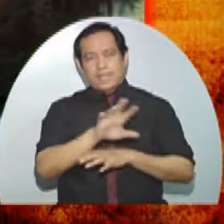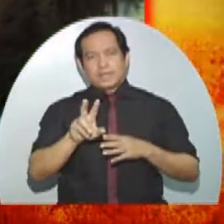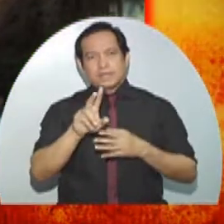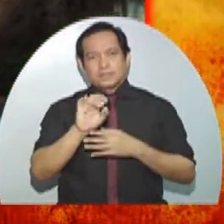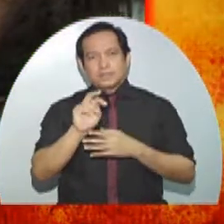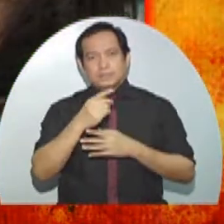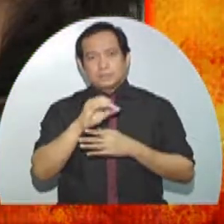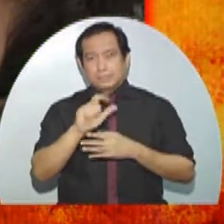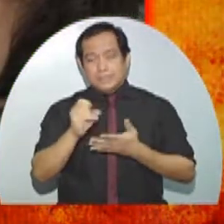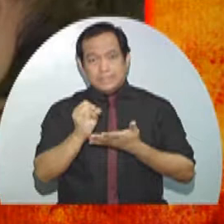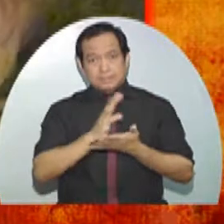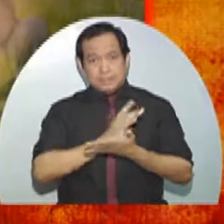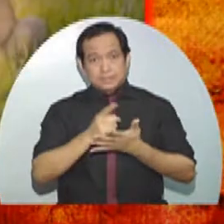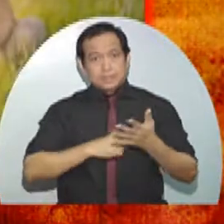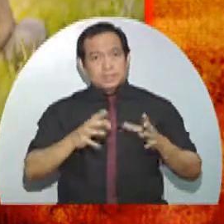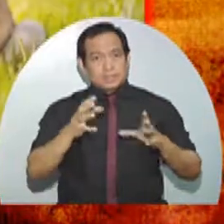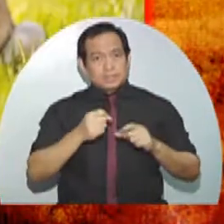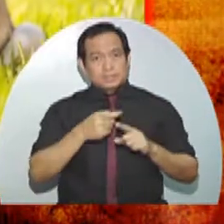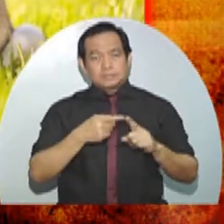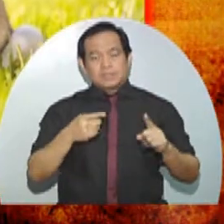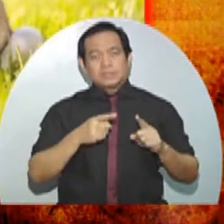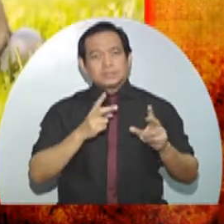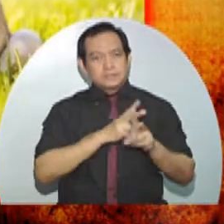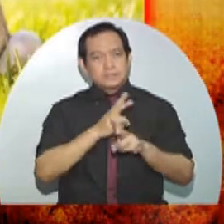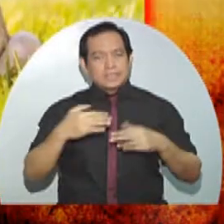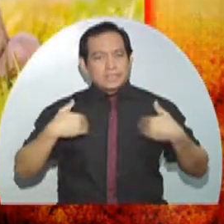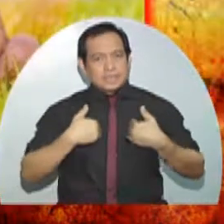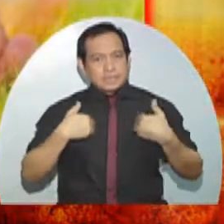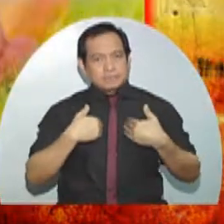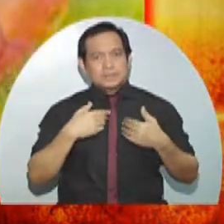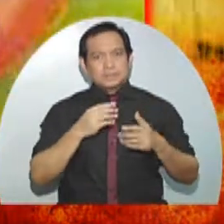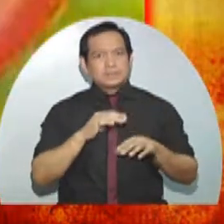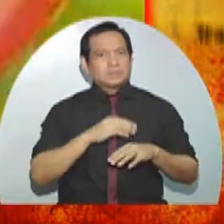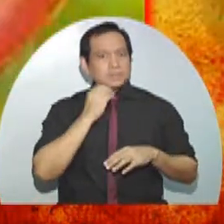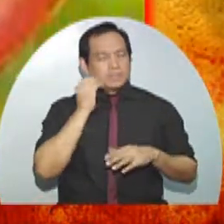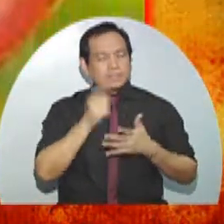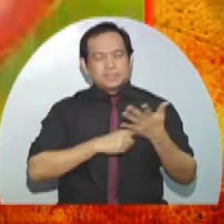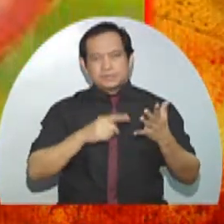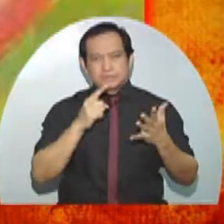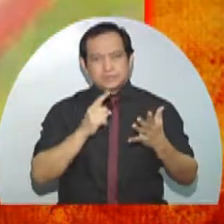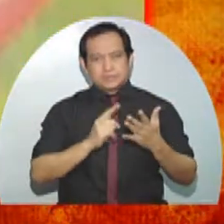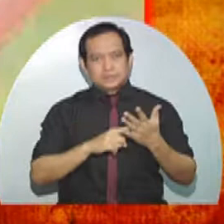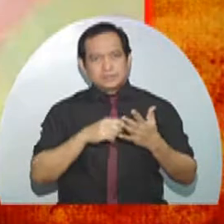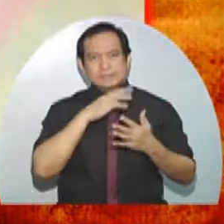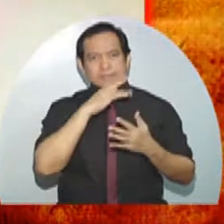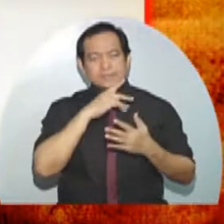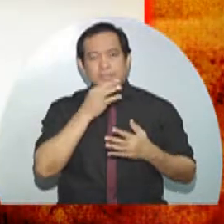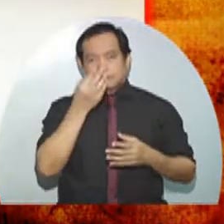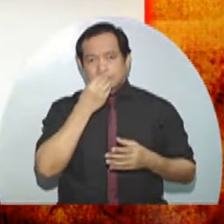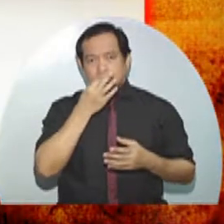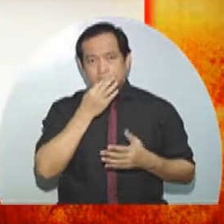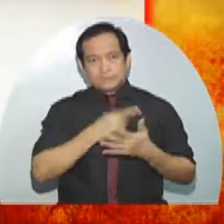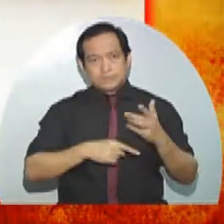Ang bacterial meningitis ay maaaring makuha sa mga alagang hayop, maruming pagkain, at iba pang